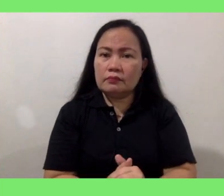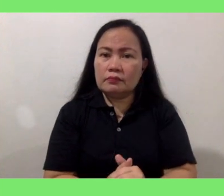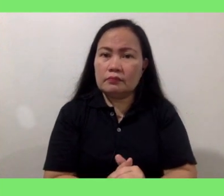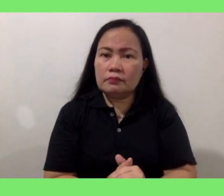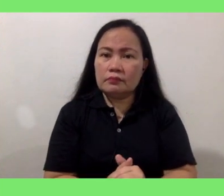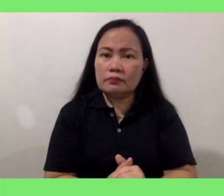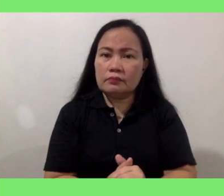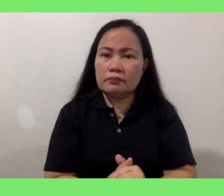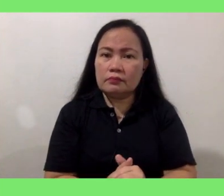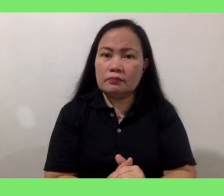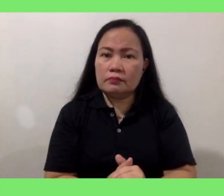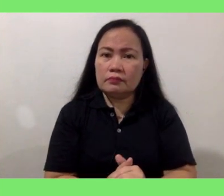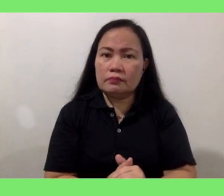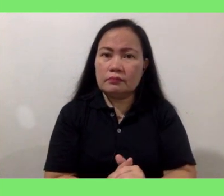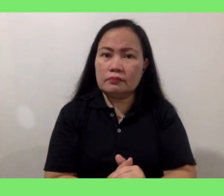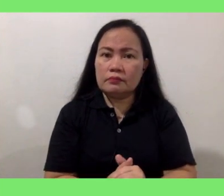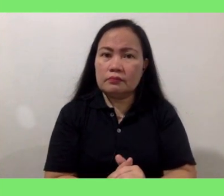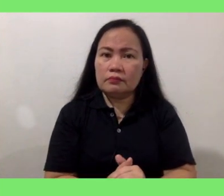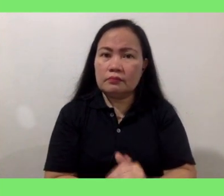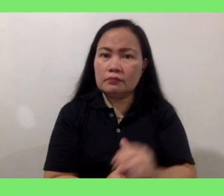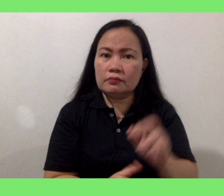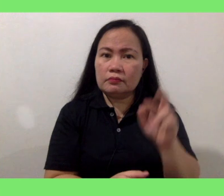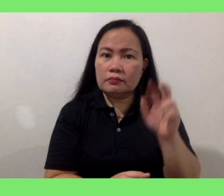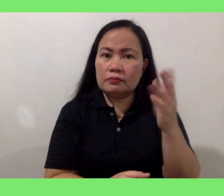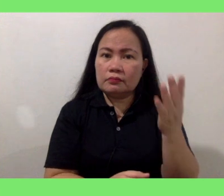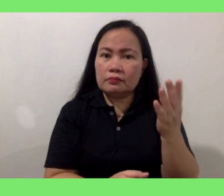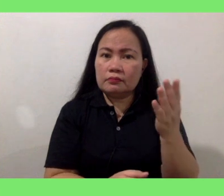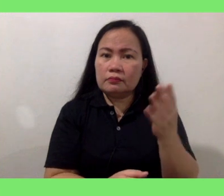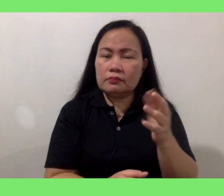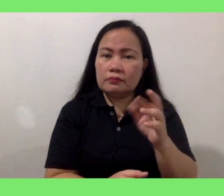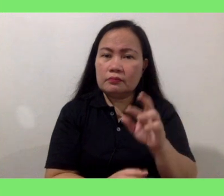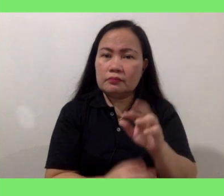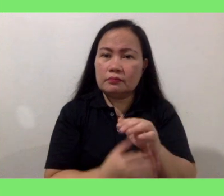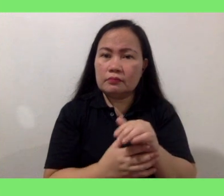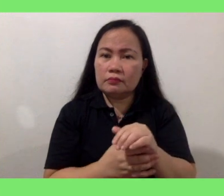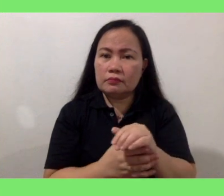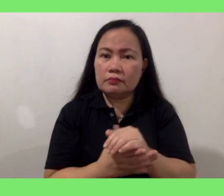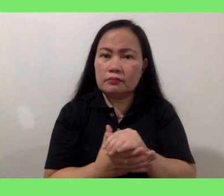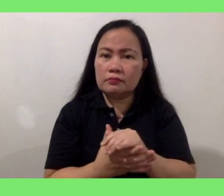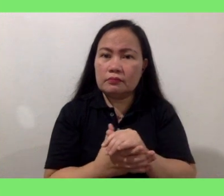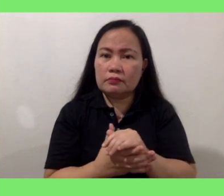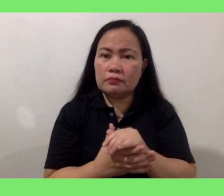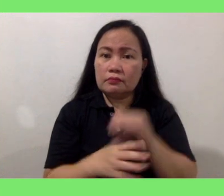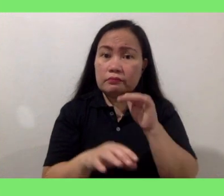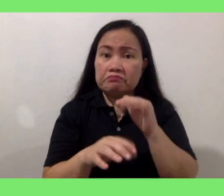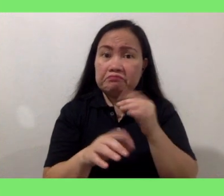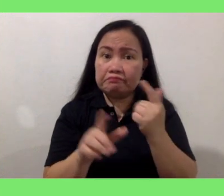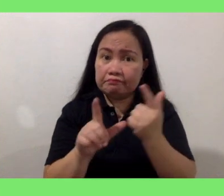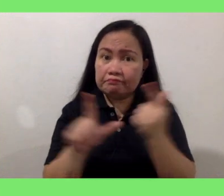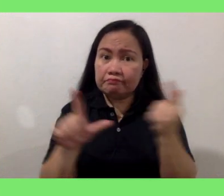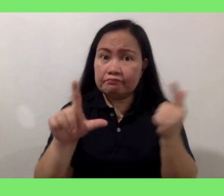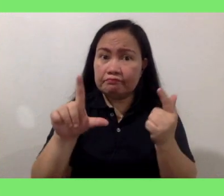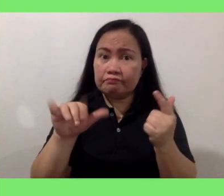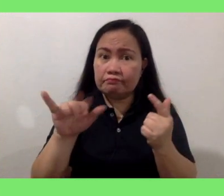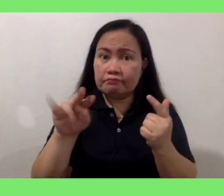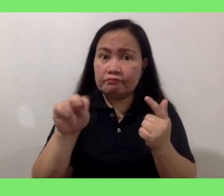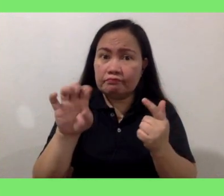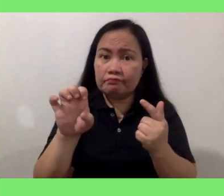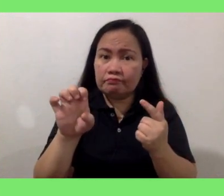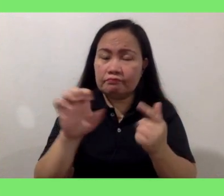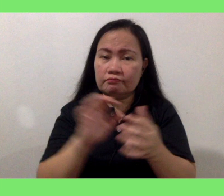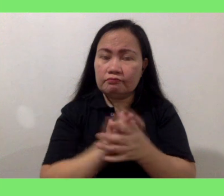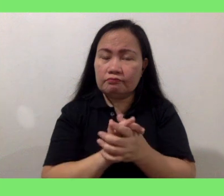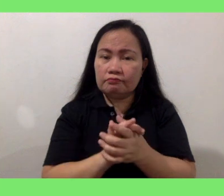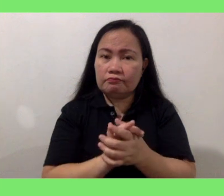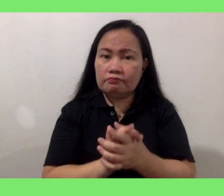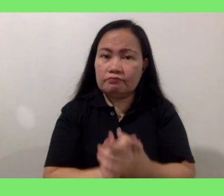Kasi po, bakit siya nagta-times 2? Kasi po, eto ray lang siya. Now, this time, line na po.